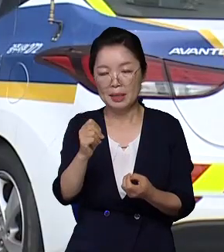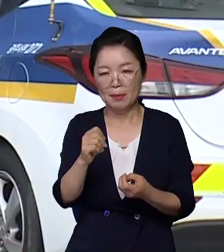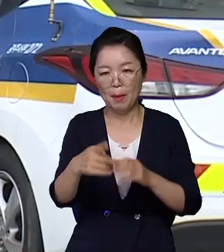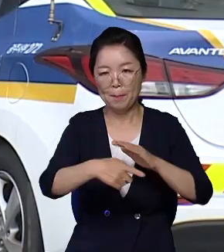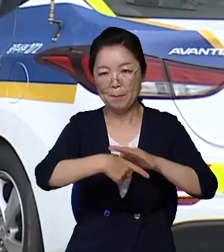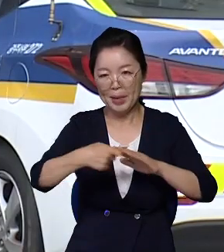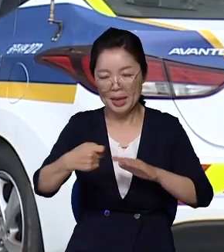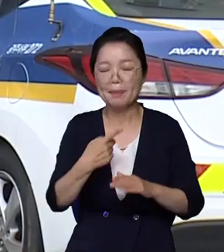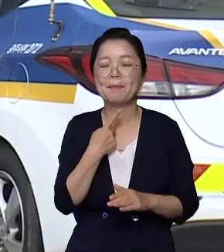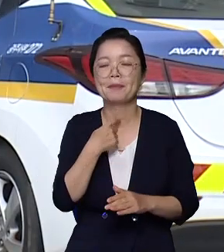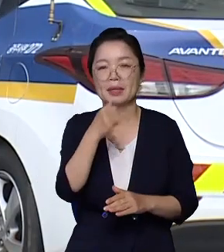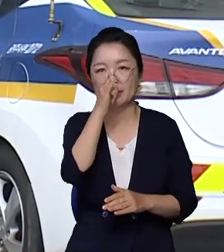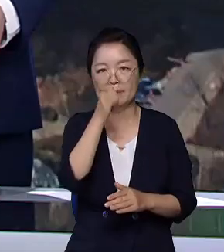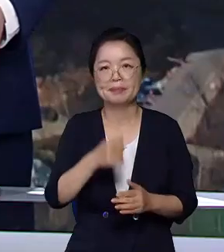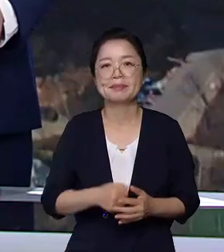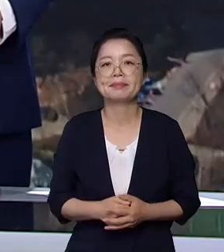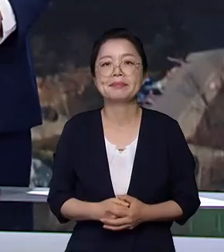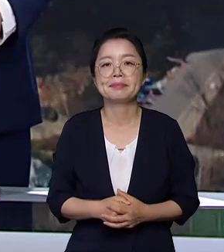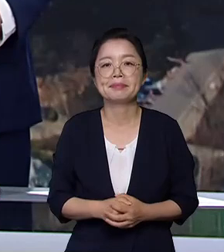달아났습니다.